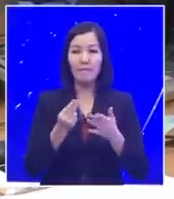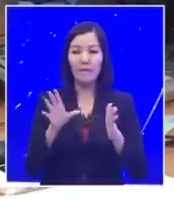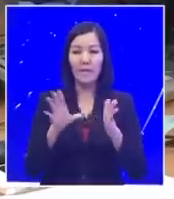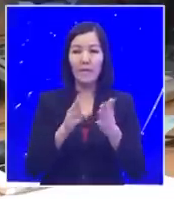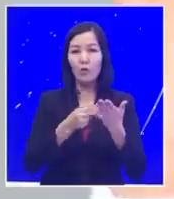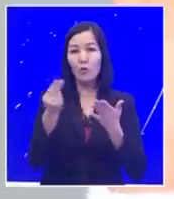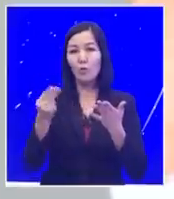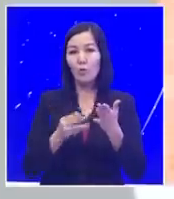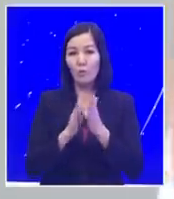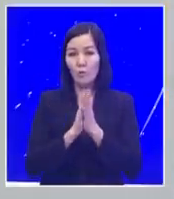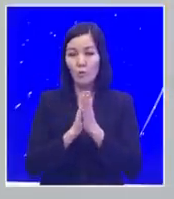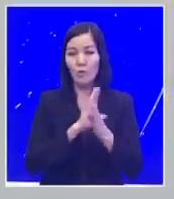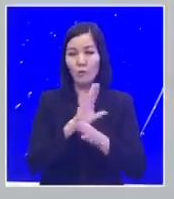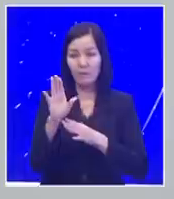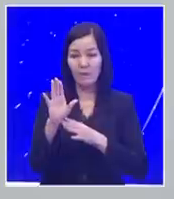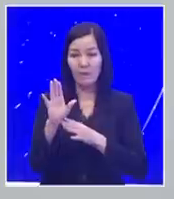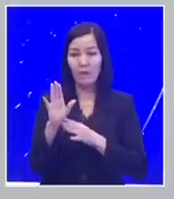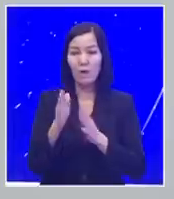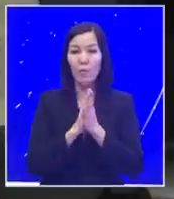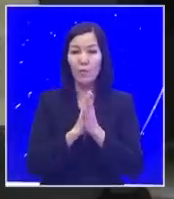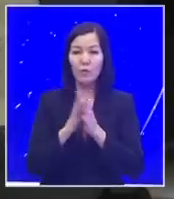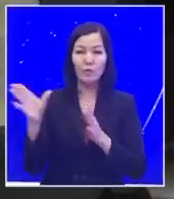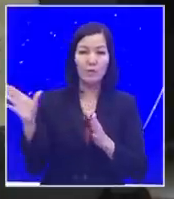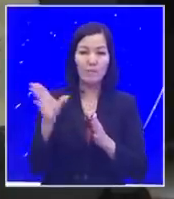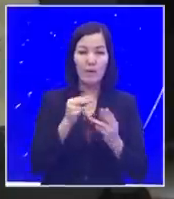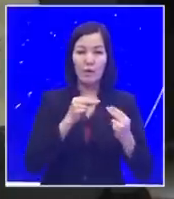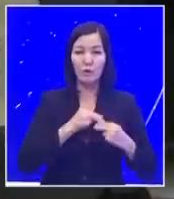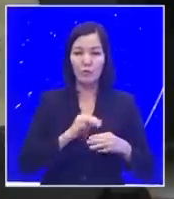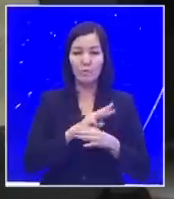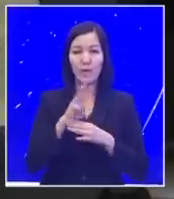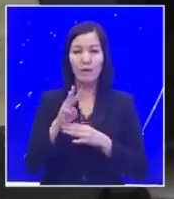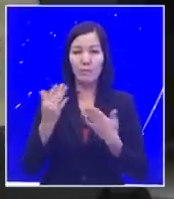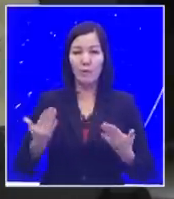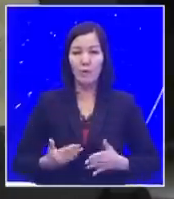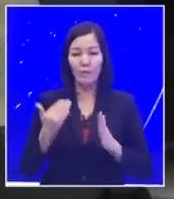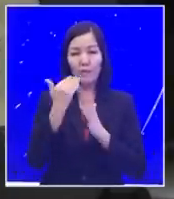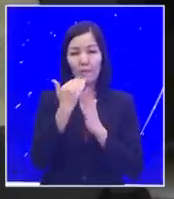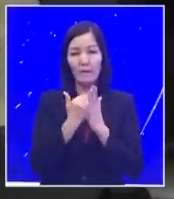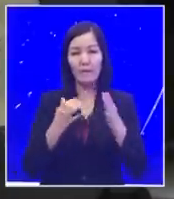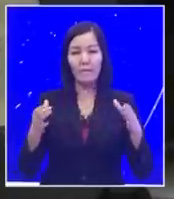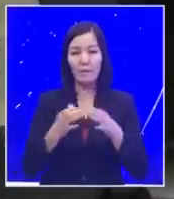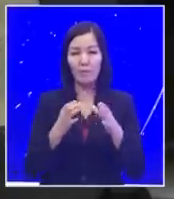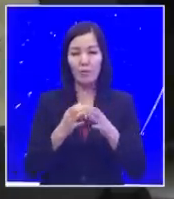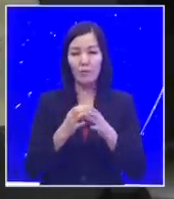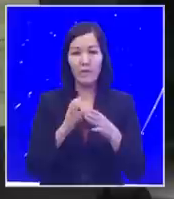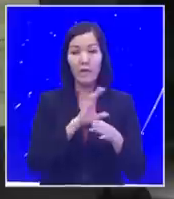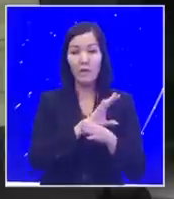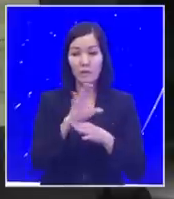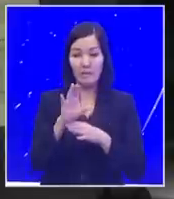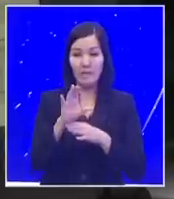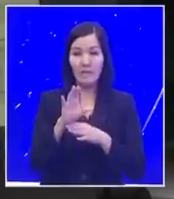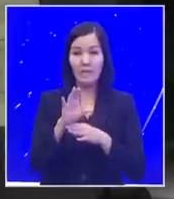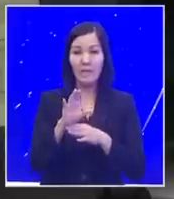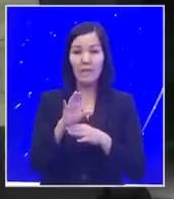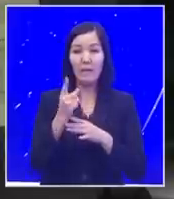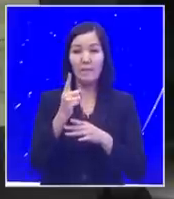өтініш ұсынады. Өтініштердің барлығы жұмыспен қамту және әлеуметтік бағдарламалар бөліміне келіп түседі. Ол кісілер жаңа бір